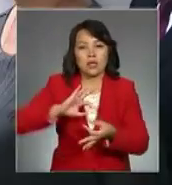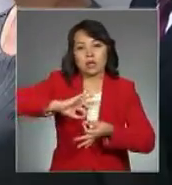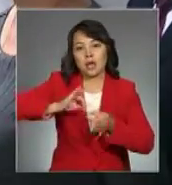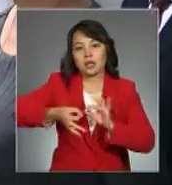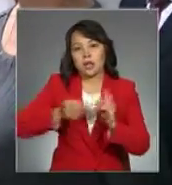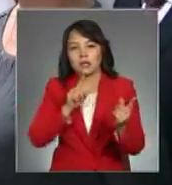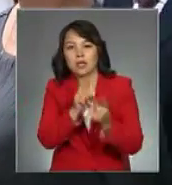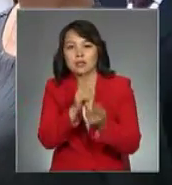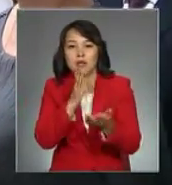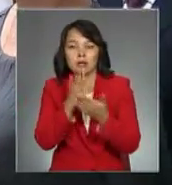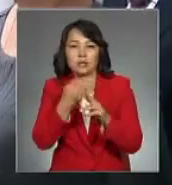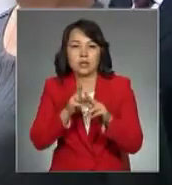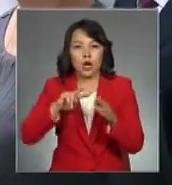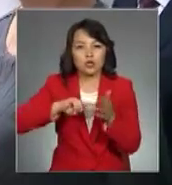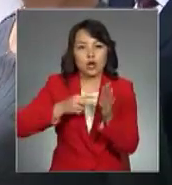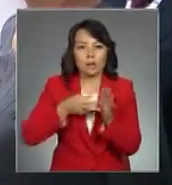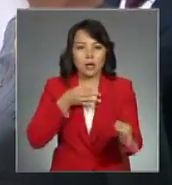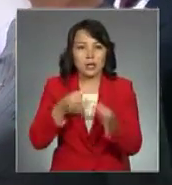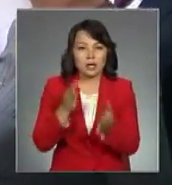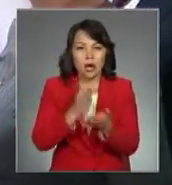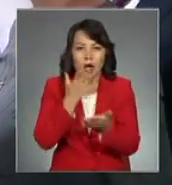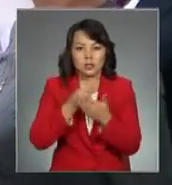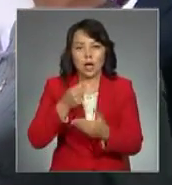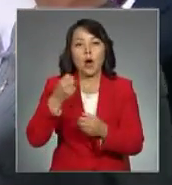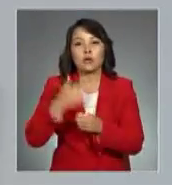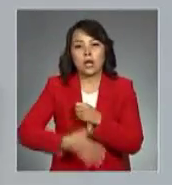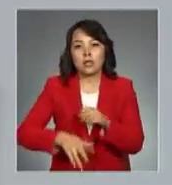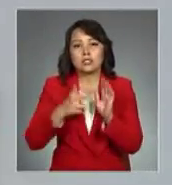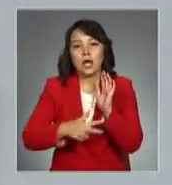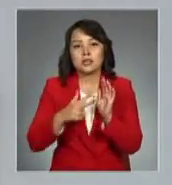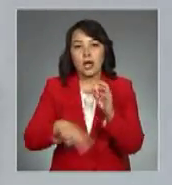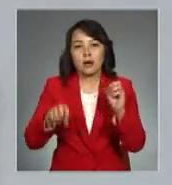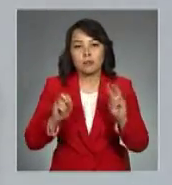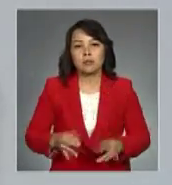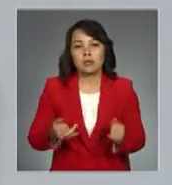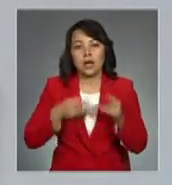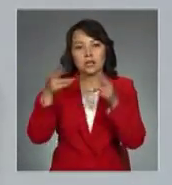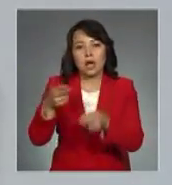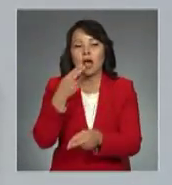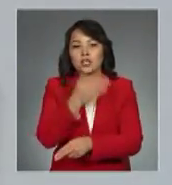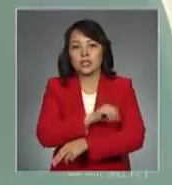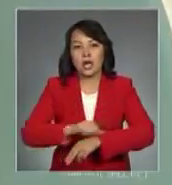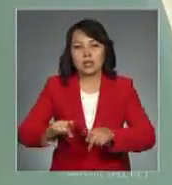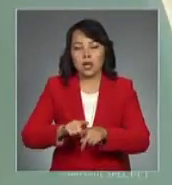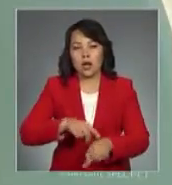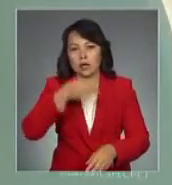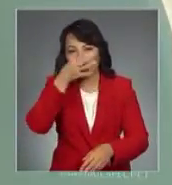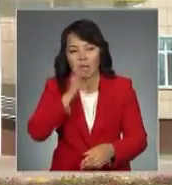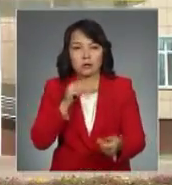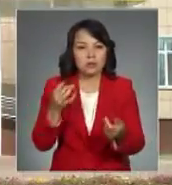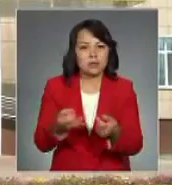жұмыс жоспарларымен танысты. Бүгінгі таңда орталықтың 80 маманы шетелге барып тәжірибе жинақтап келді.